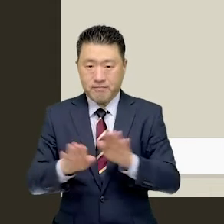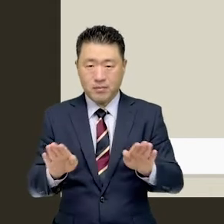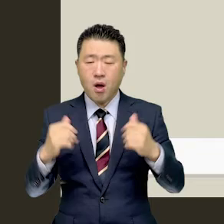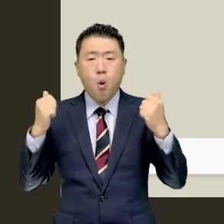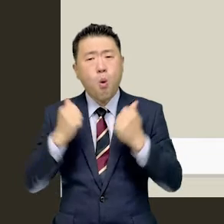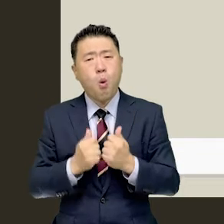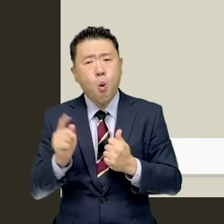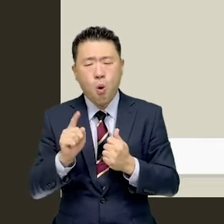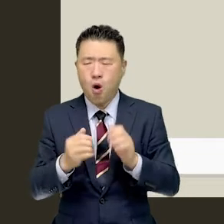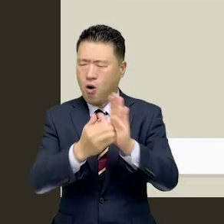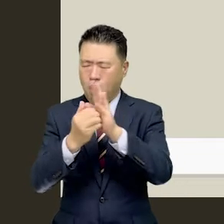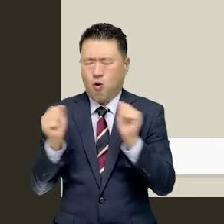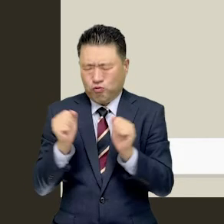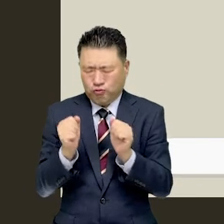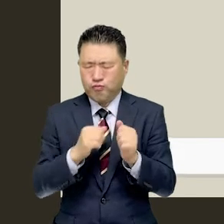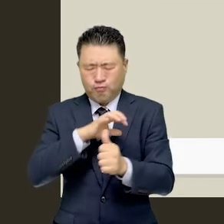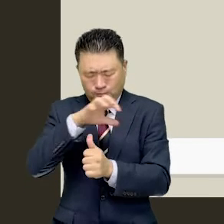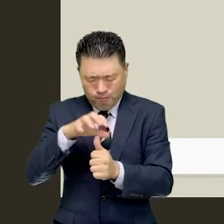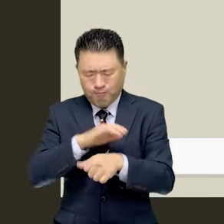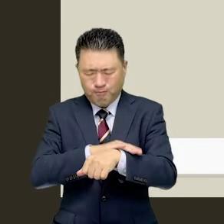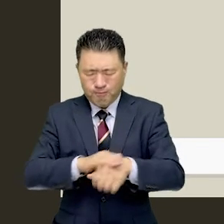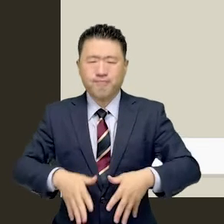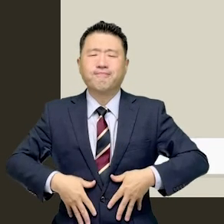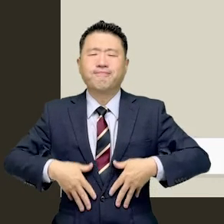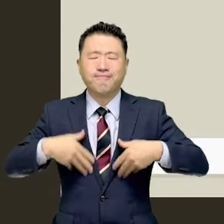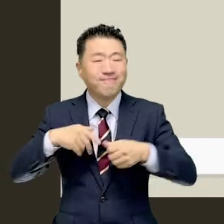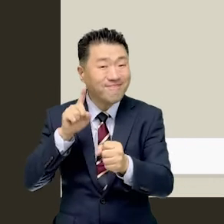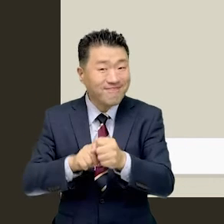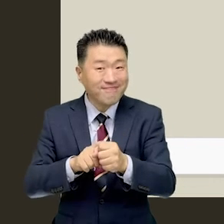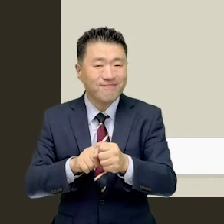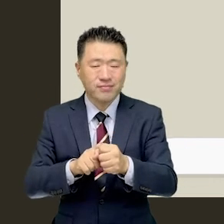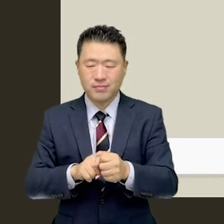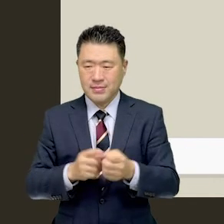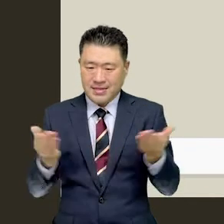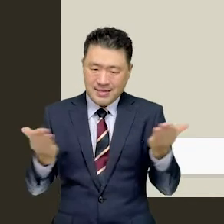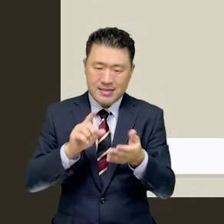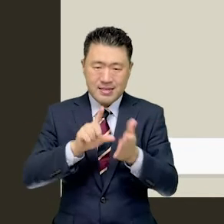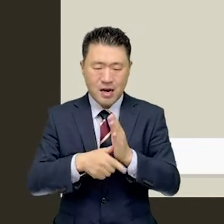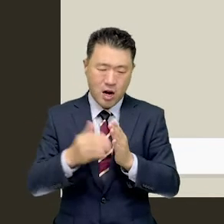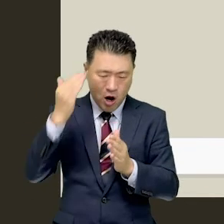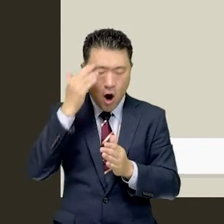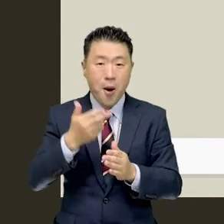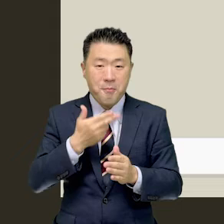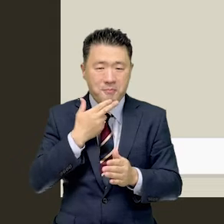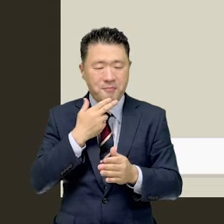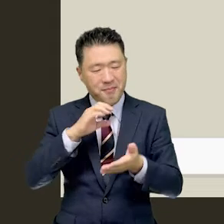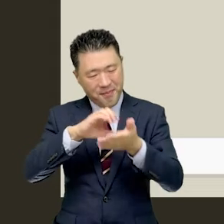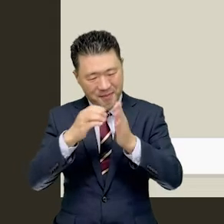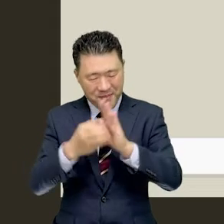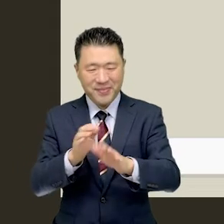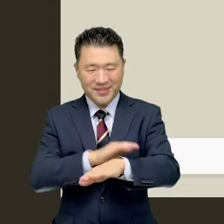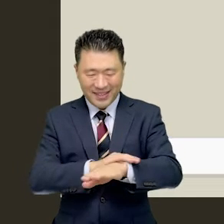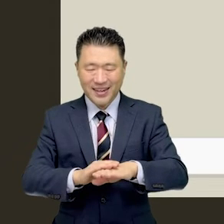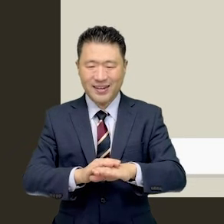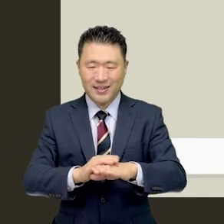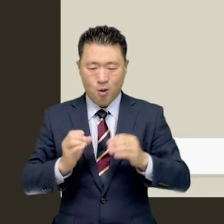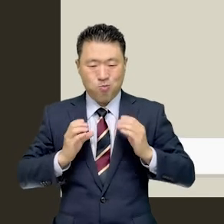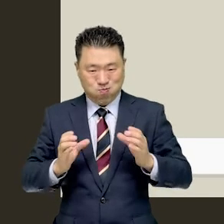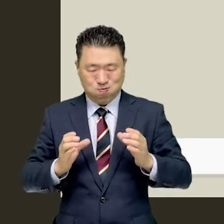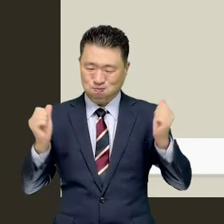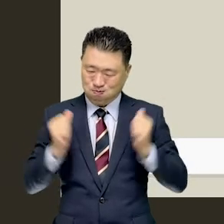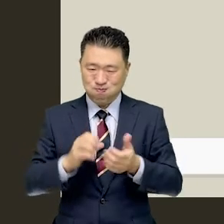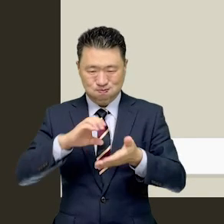방한복은 추위를 대비해 몸을 보호하기 위해 입는 옷으로 작업 성능을 방해하지 않는 정도의 방한 성능과 두께를 지닌